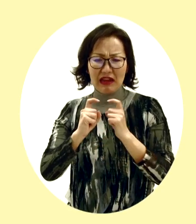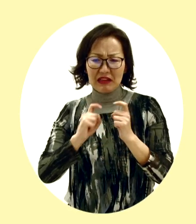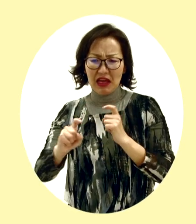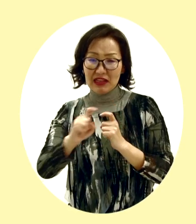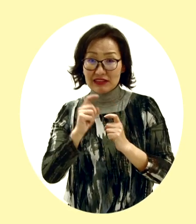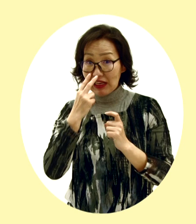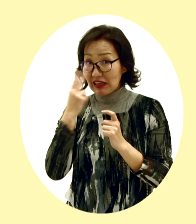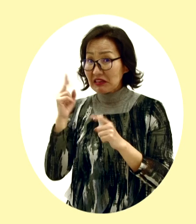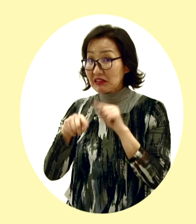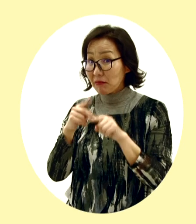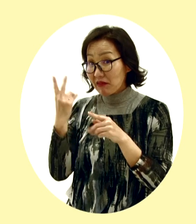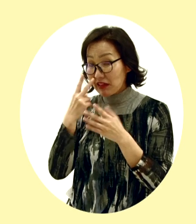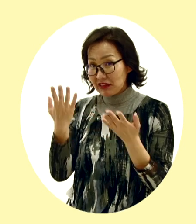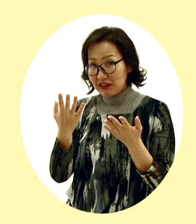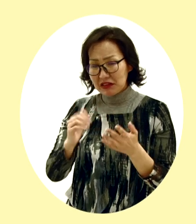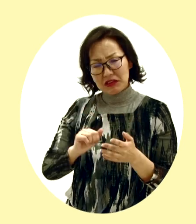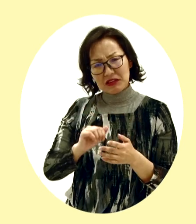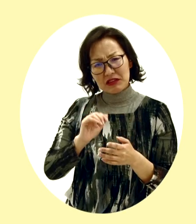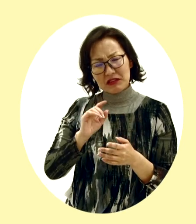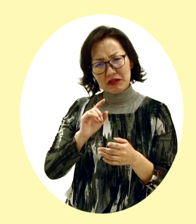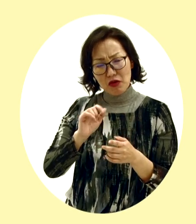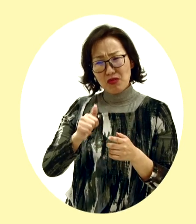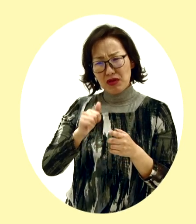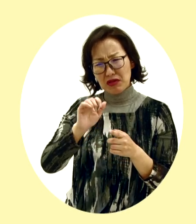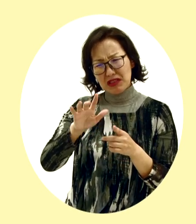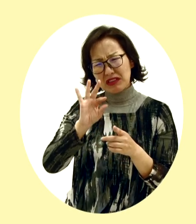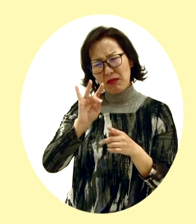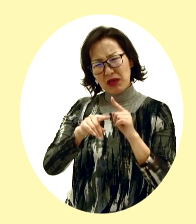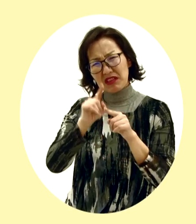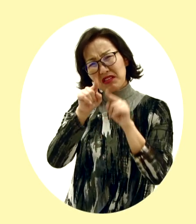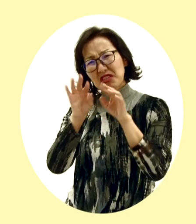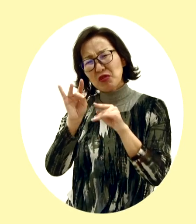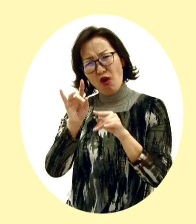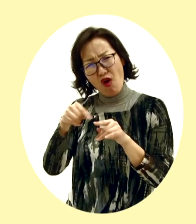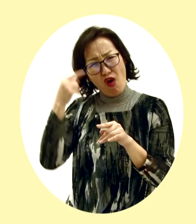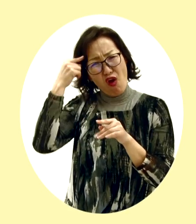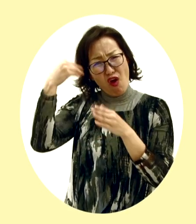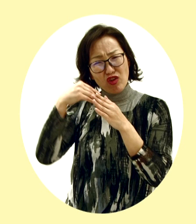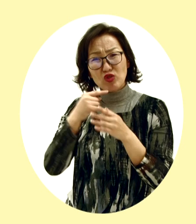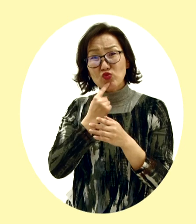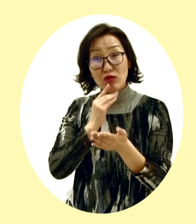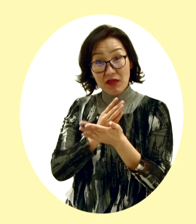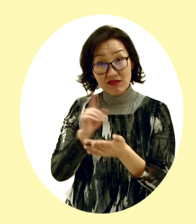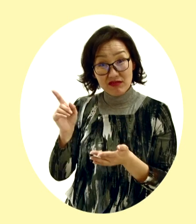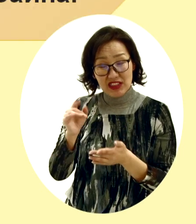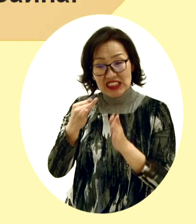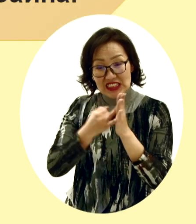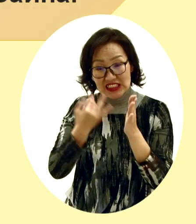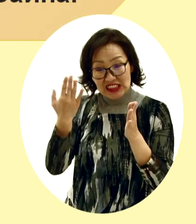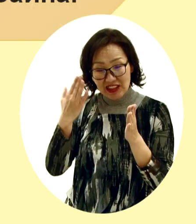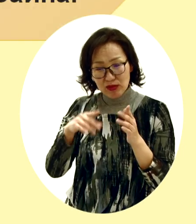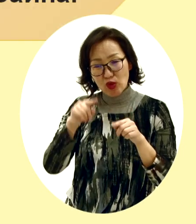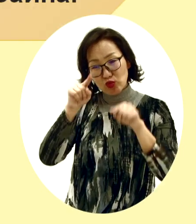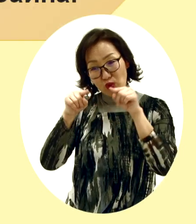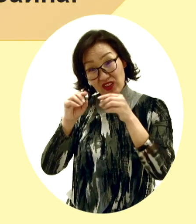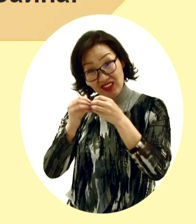хоорондын харилцан яриаг уншъя. Ямар их бичгтэй юм бэ? Ойлгоход хэцүү юм аа гэж ярилцж байна. Тэгэхээр та бид илтгэл